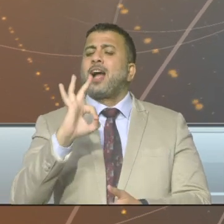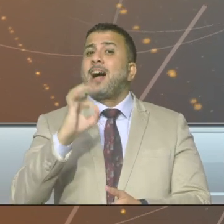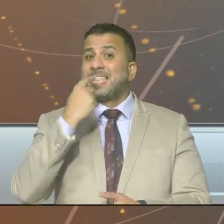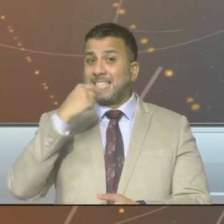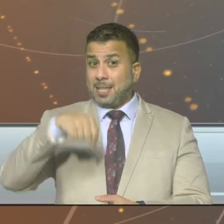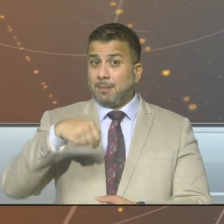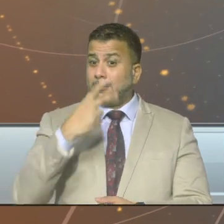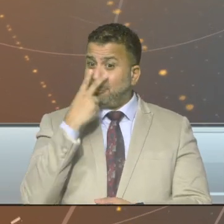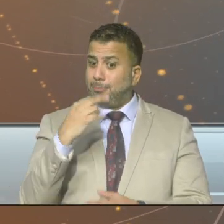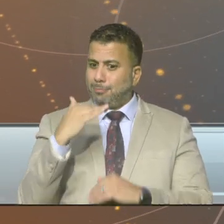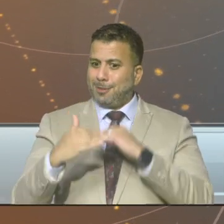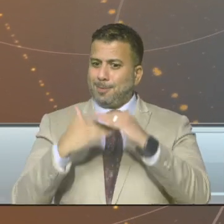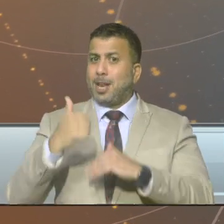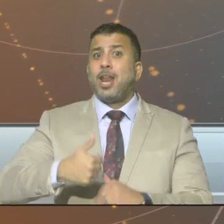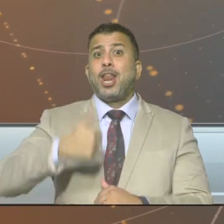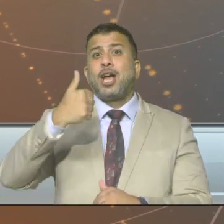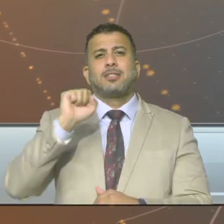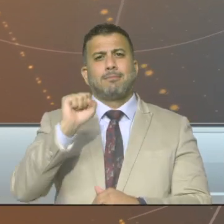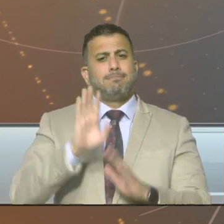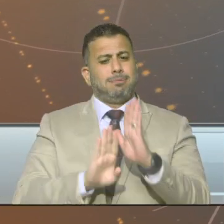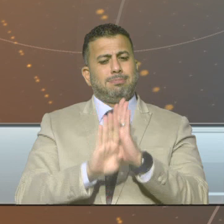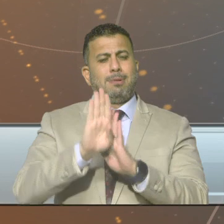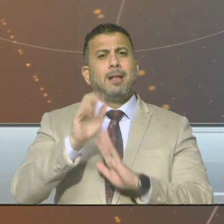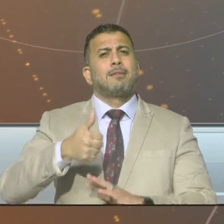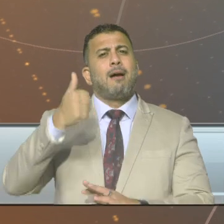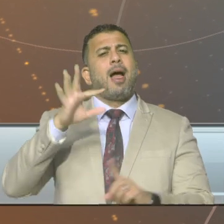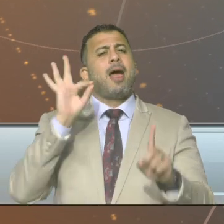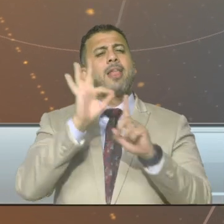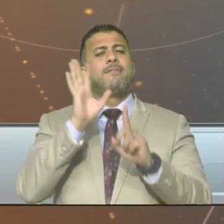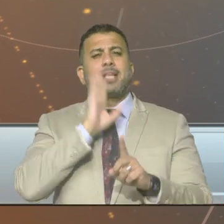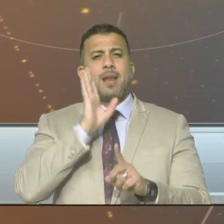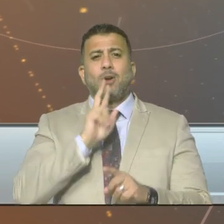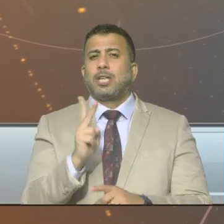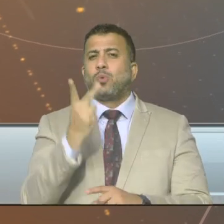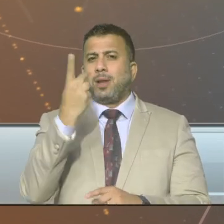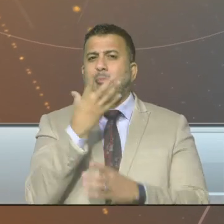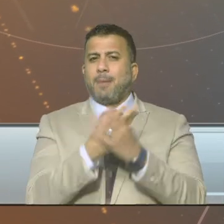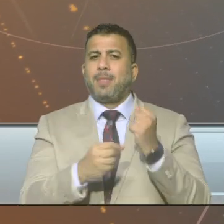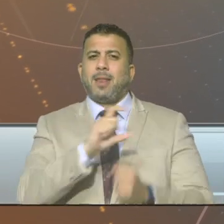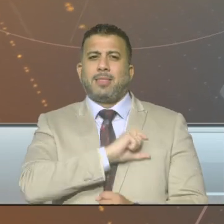العام سيشهد تقدما ونجاحا في مسيرتنا نحو تحقيق أهدافنا التعليمية